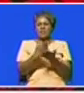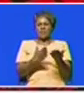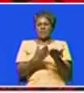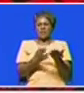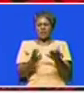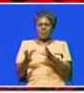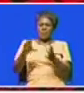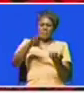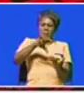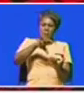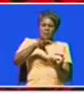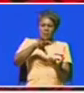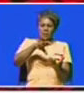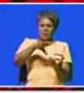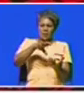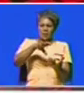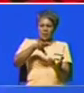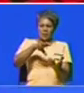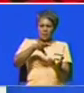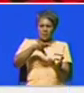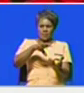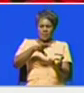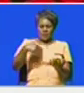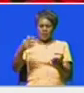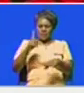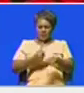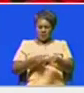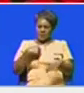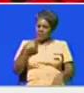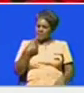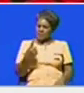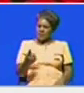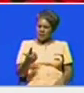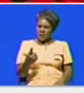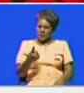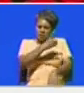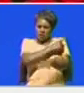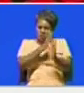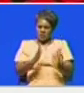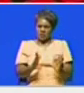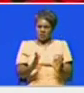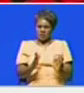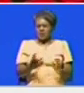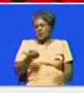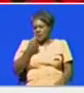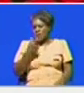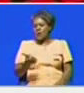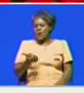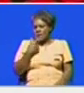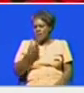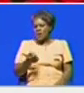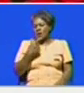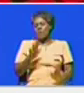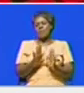ikienda kwa sides. Sasa kila mara nikiambia, wananiambia tu takupatia dawa itaisha